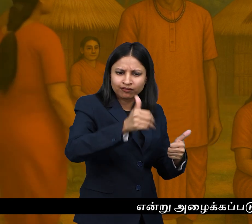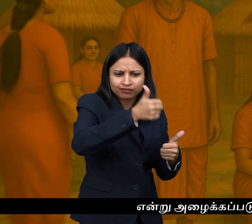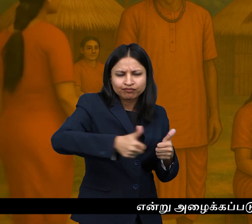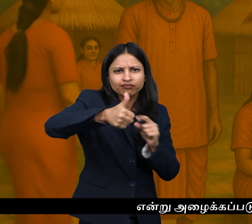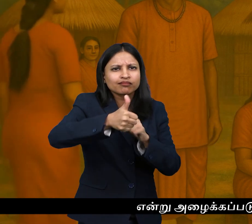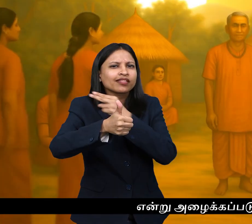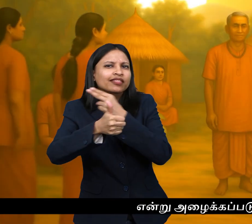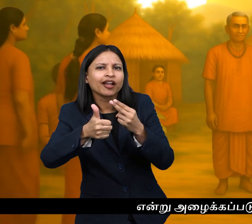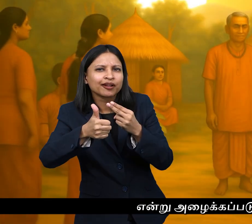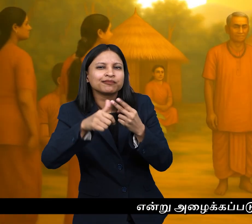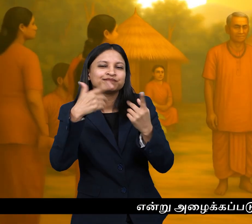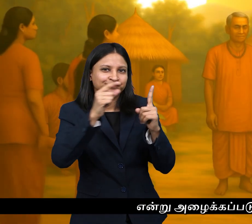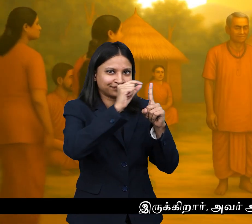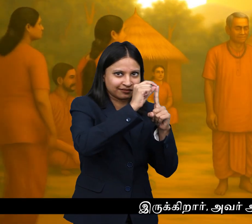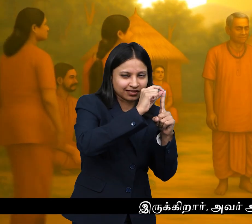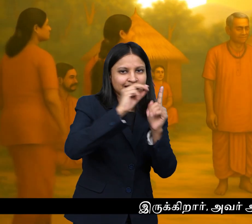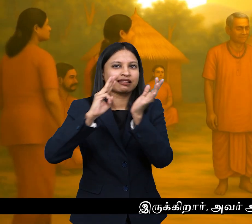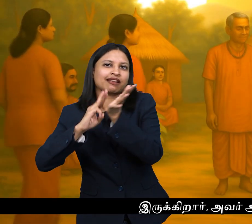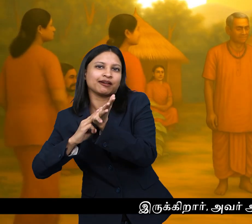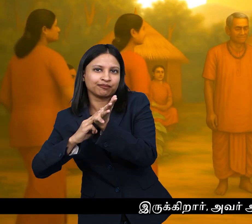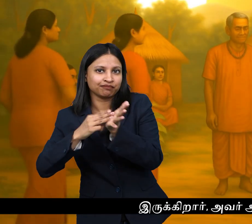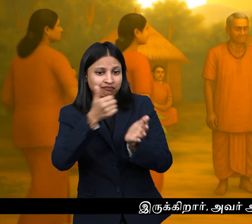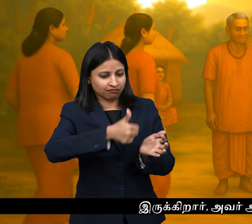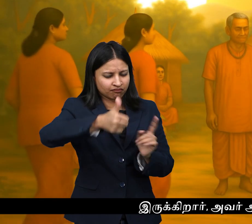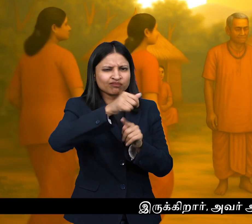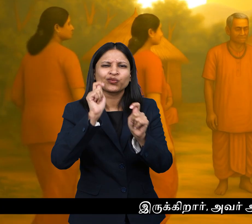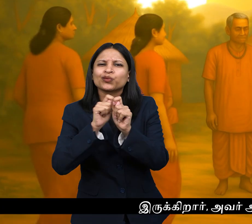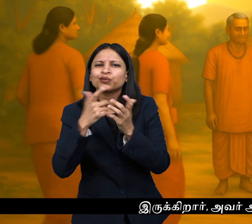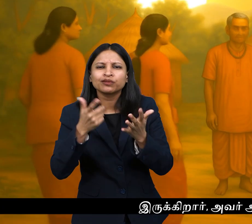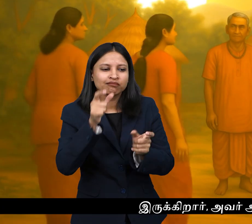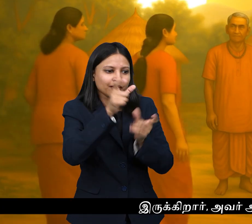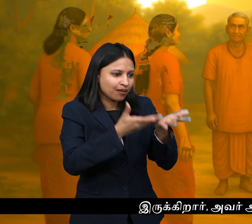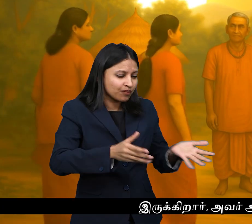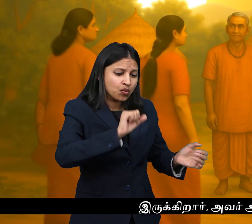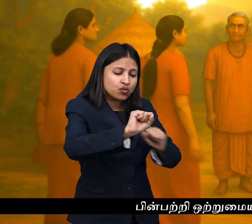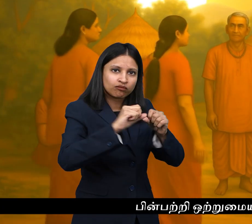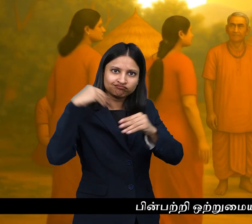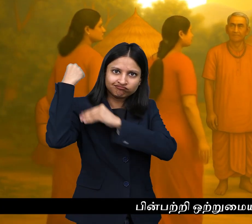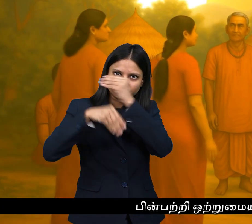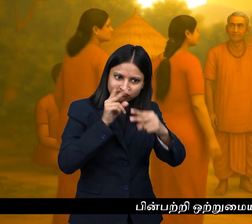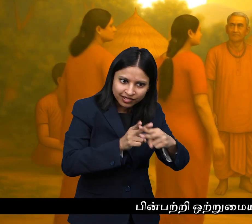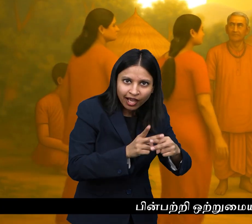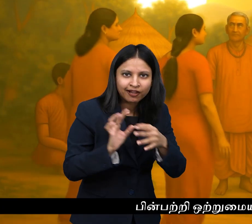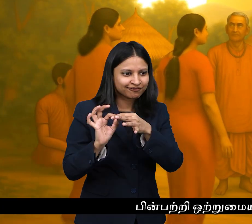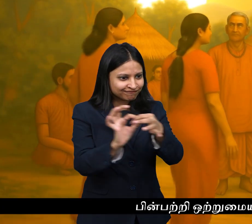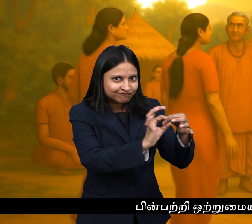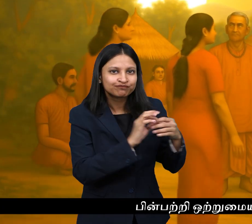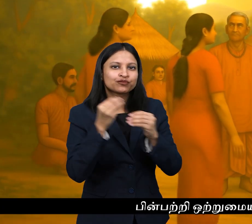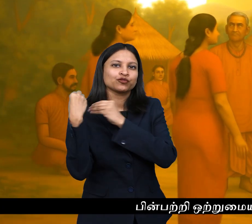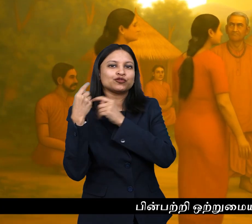அதாவது தலைவர் என்று அழைக்கப்படும் ஒரு கிராம தலைவர் இருக்கிறார். அவர் அனைவரும் மரபுகளை